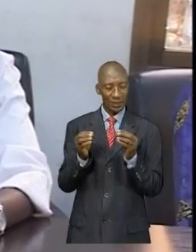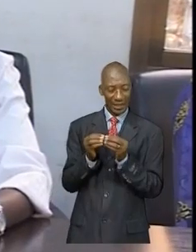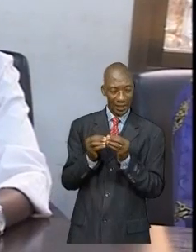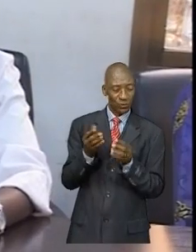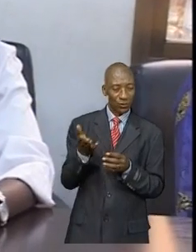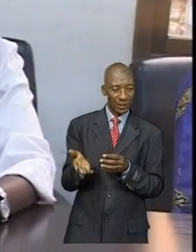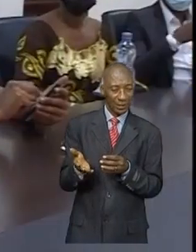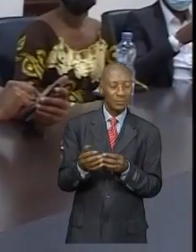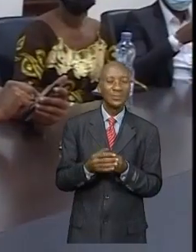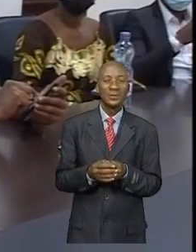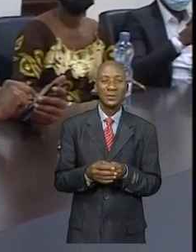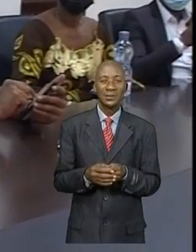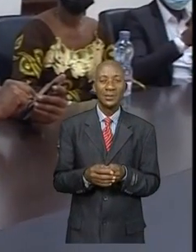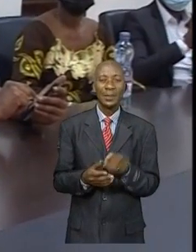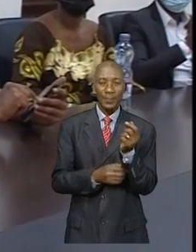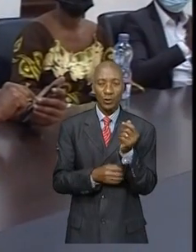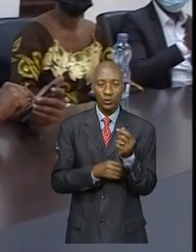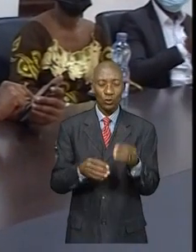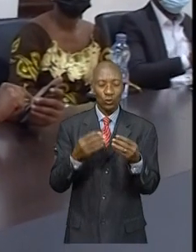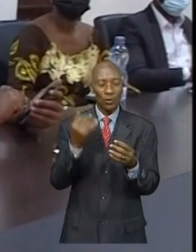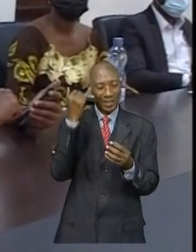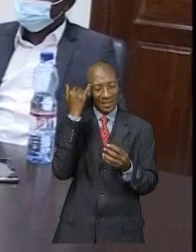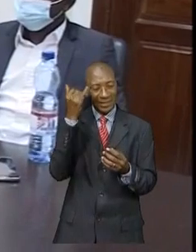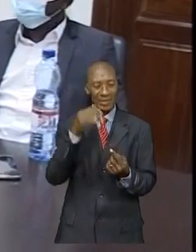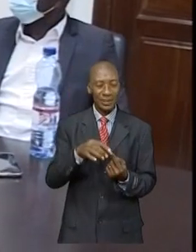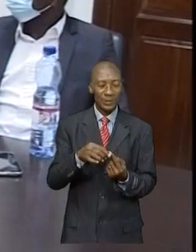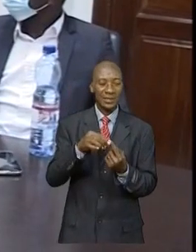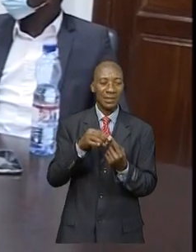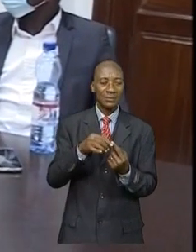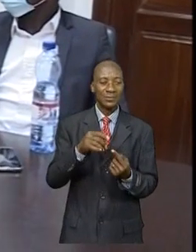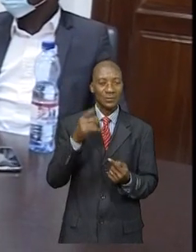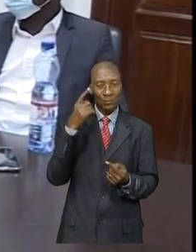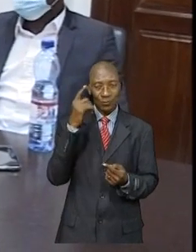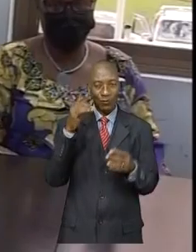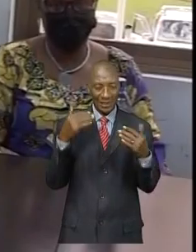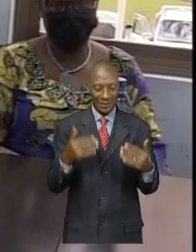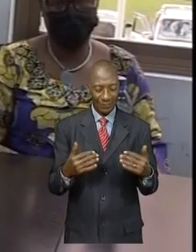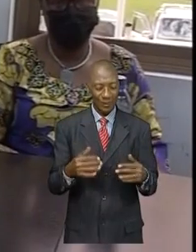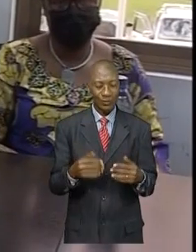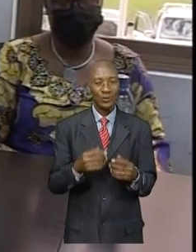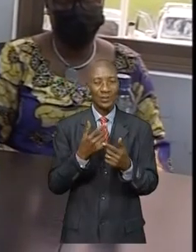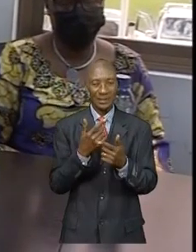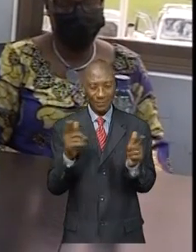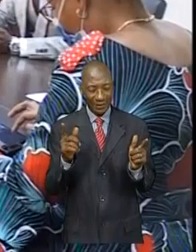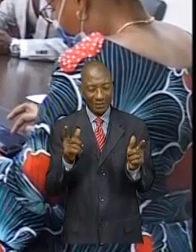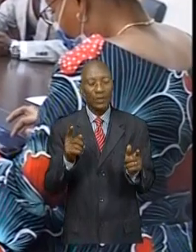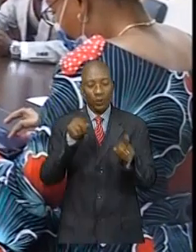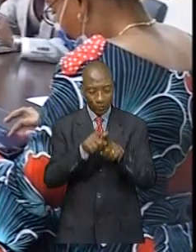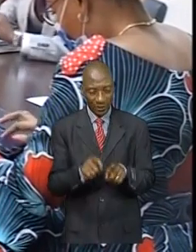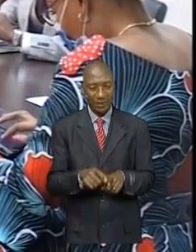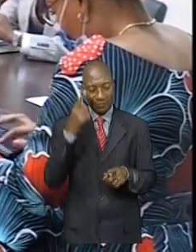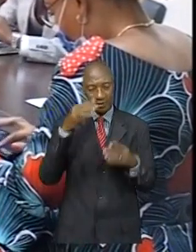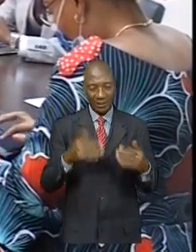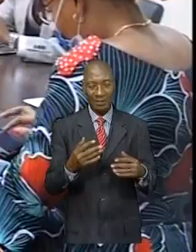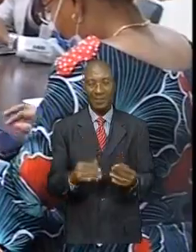donner une couleur extraordinaire dans la célébration du 61e anniversaire de l'indépendance de la République démocratique